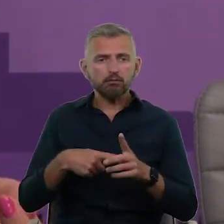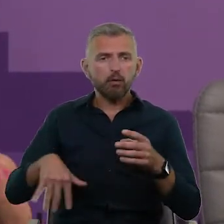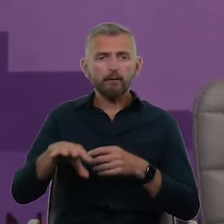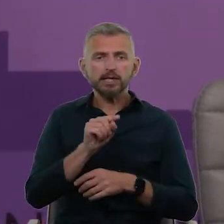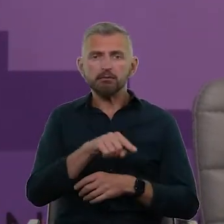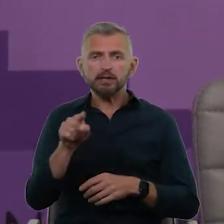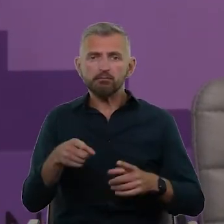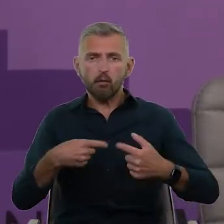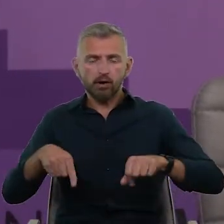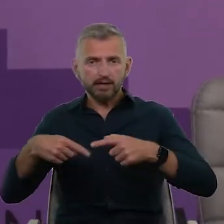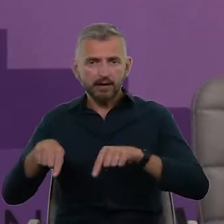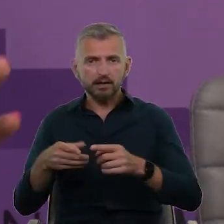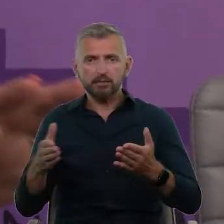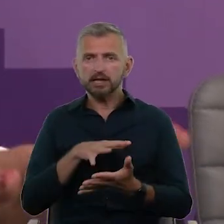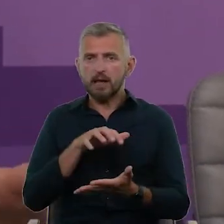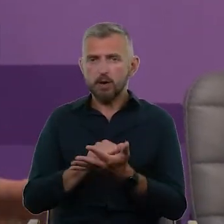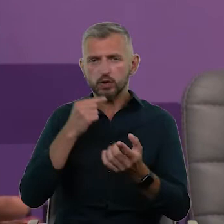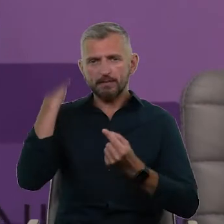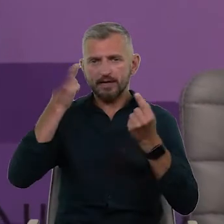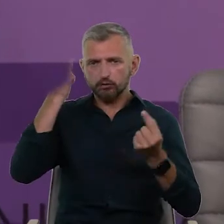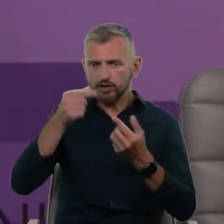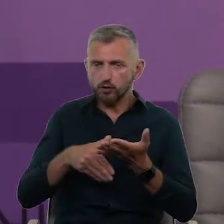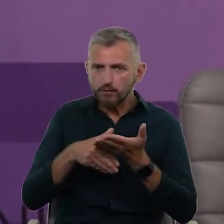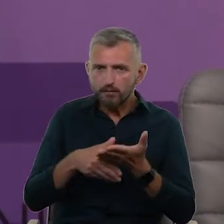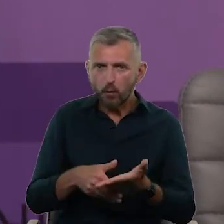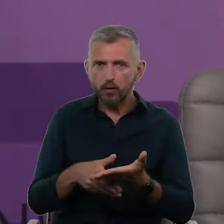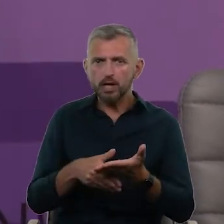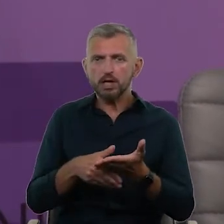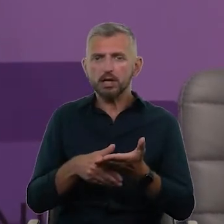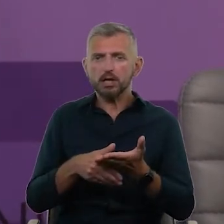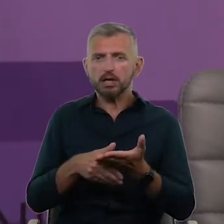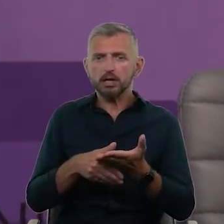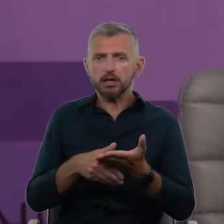тим організаціям, які займаються психологічною допомогою,